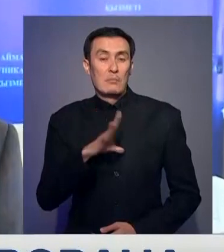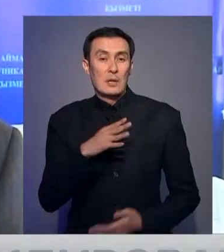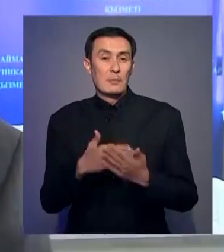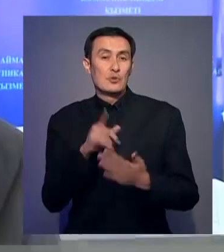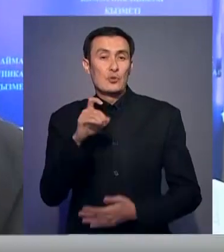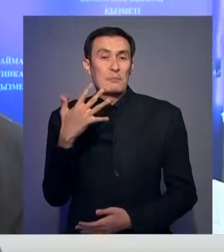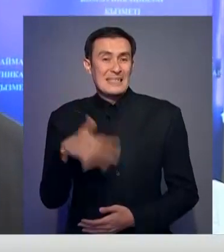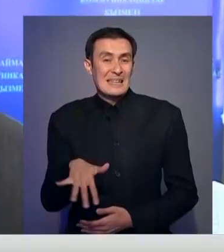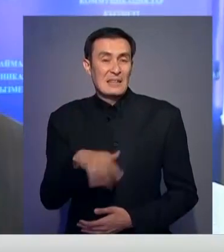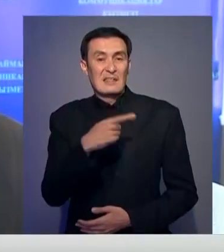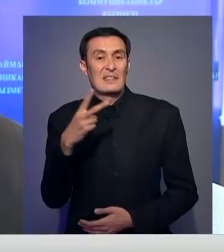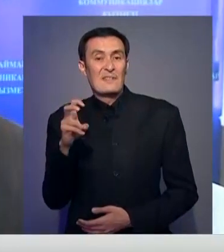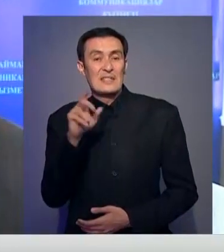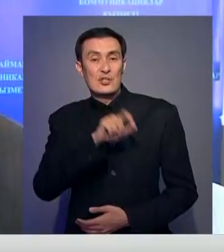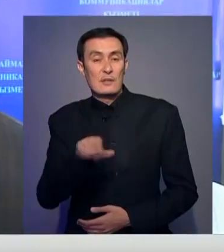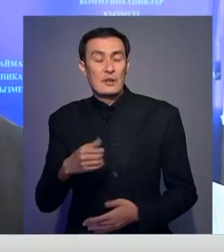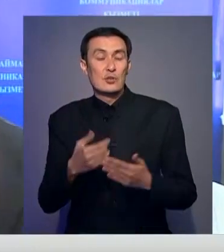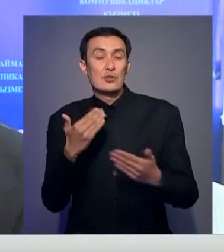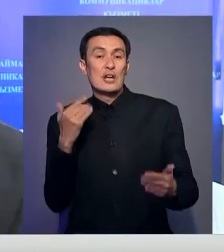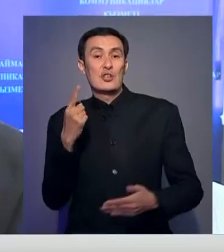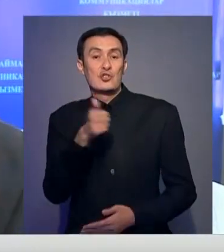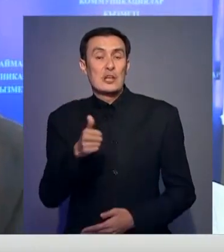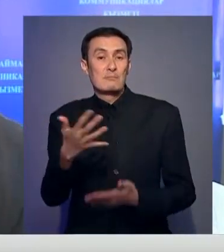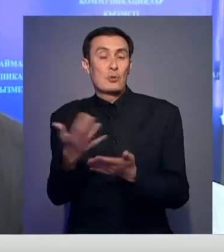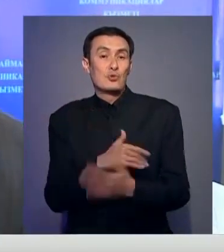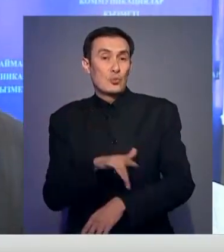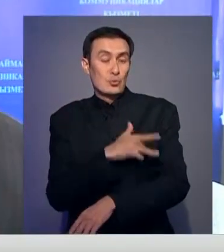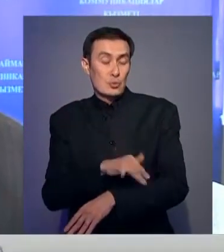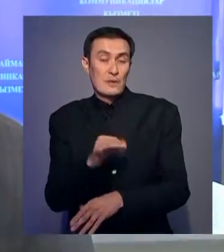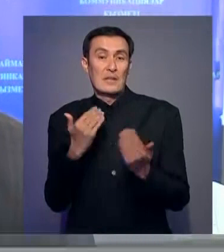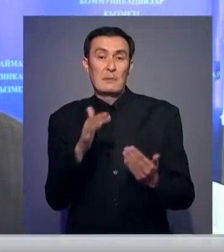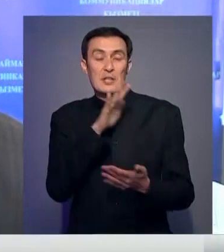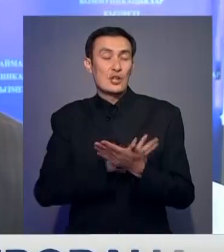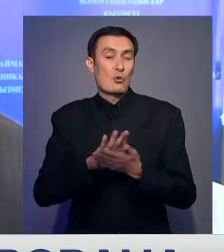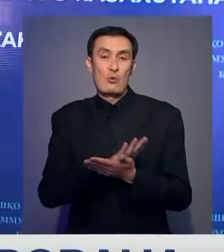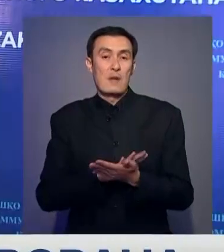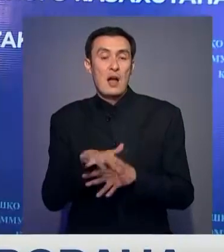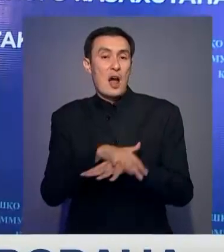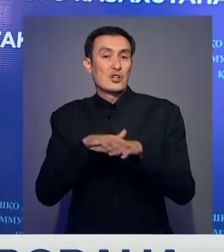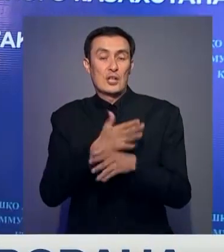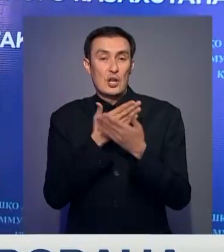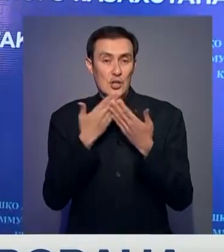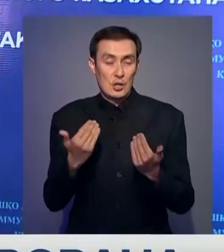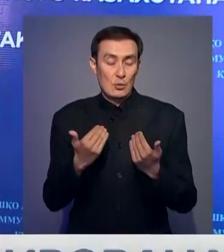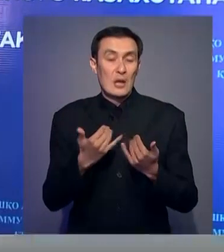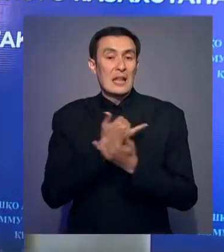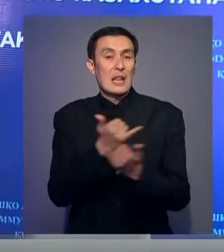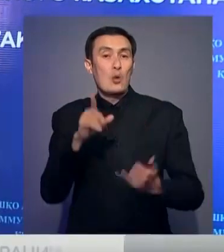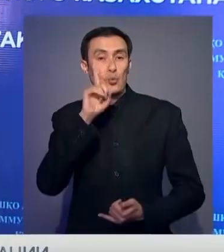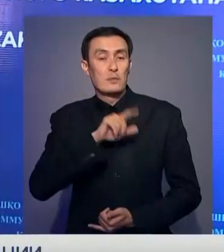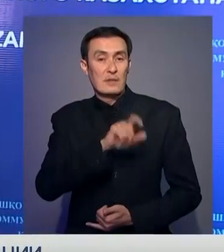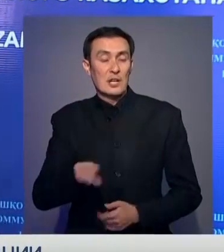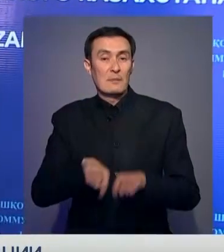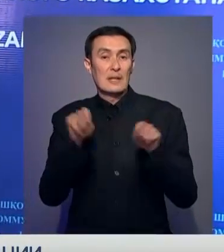человек 150-200, буквально за час-полтора все получили свои услуги, и в данный момент никакого ажиотажа нету. Для удобства граждан мы уже